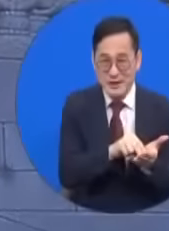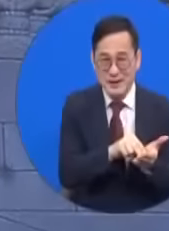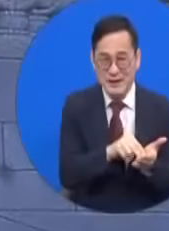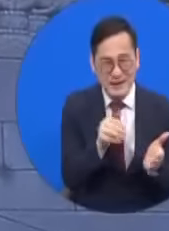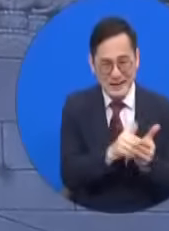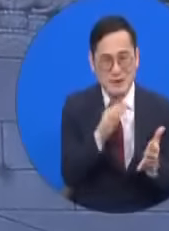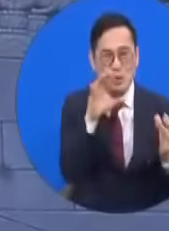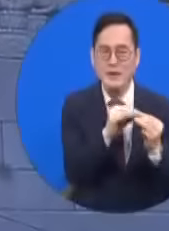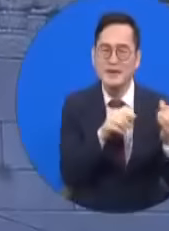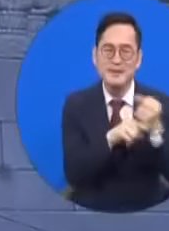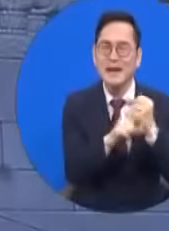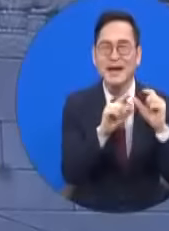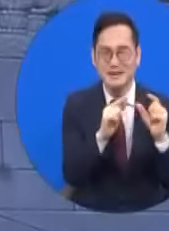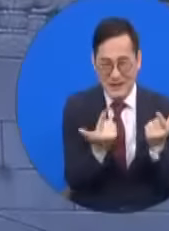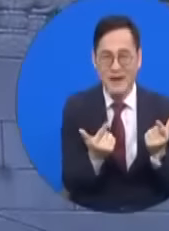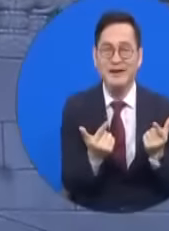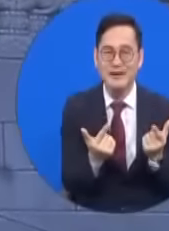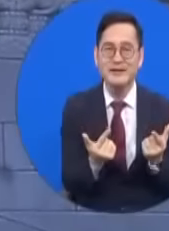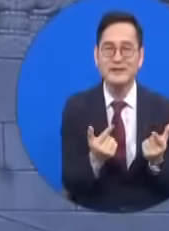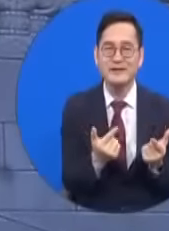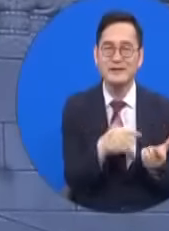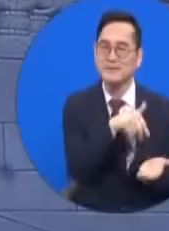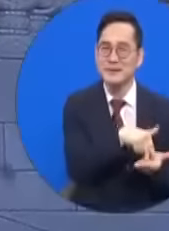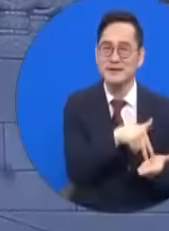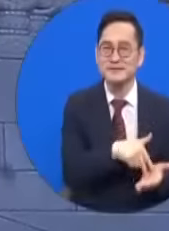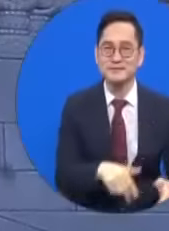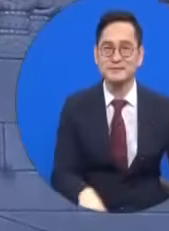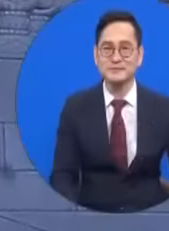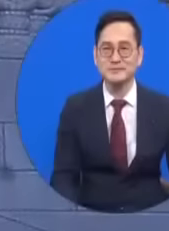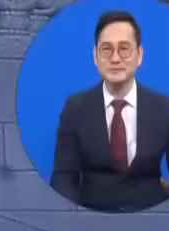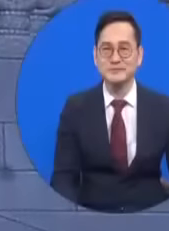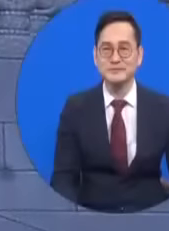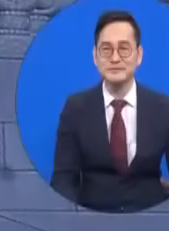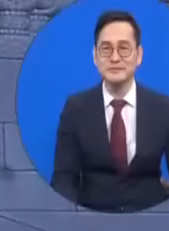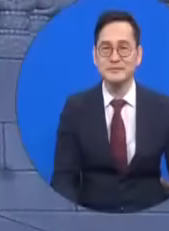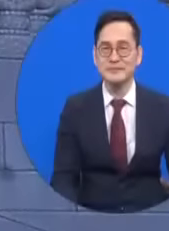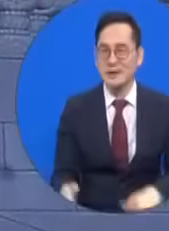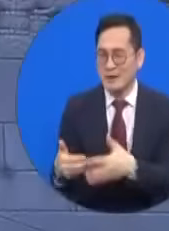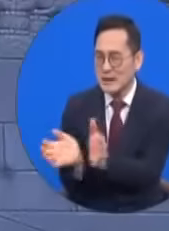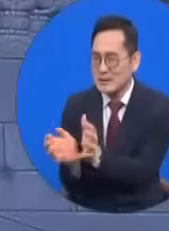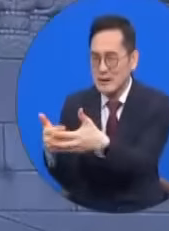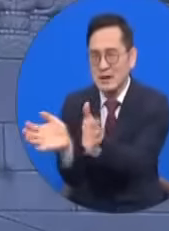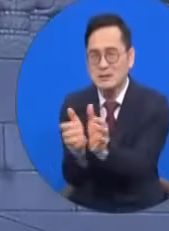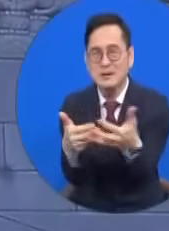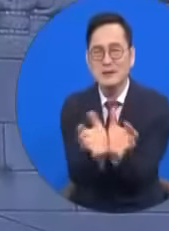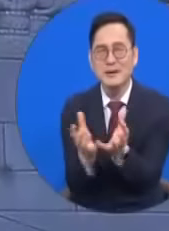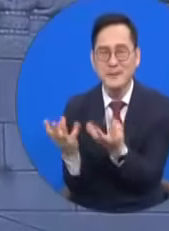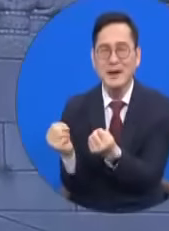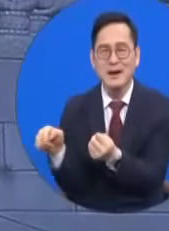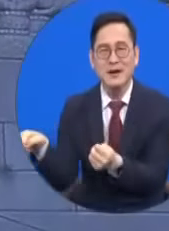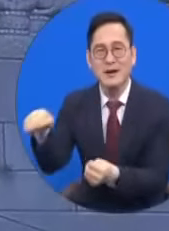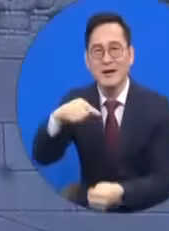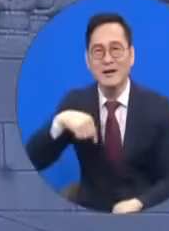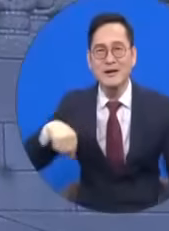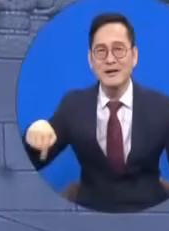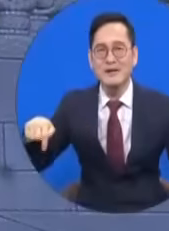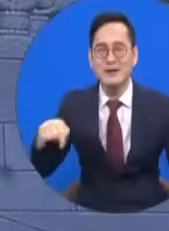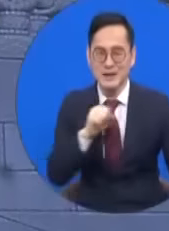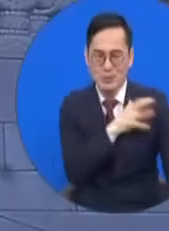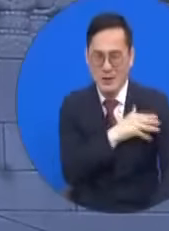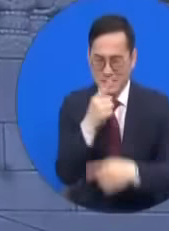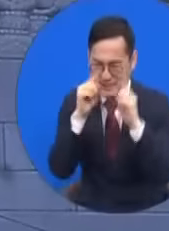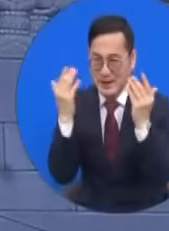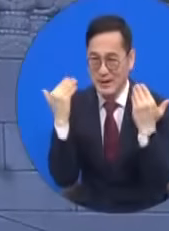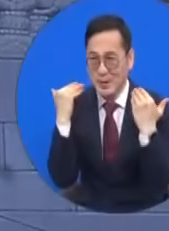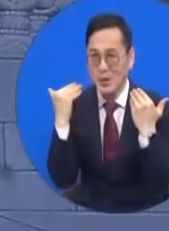전해드리고 있습니다. 도산서원, 앞서 이화여자대학교, 이화여자 총동문회, 그리고 또 어디가